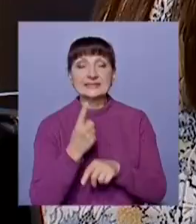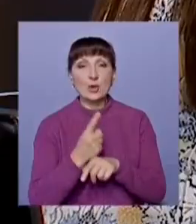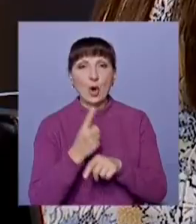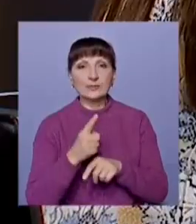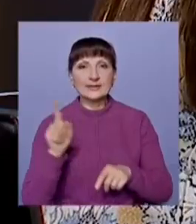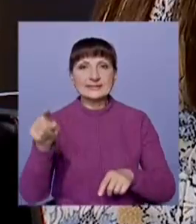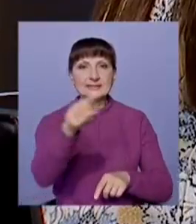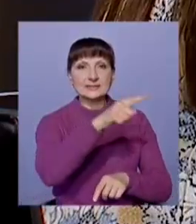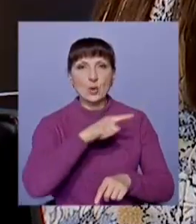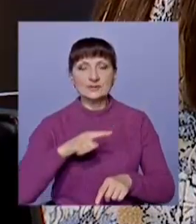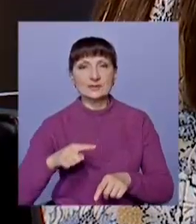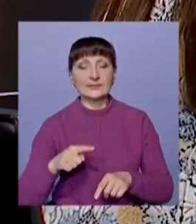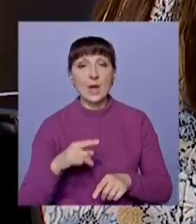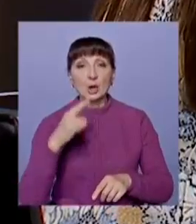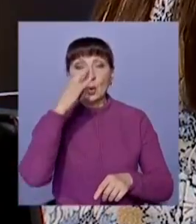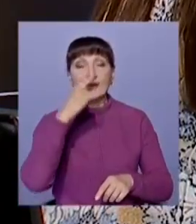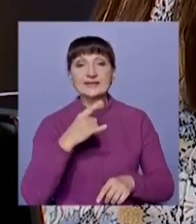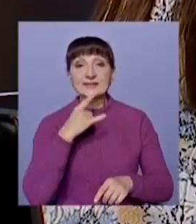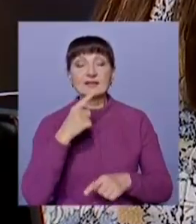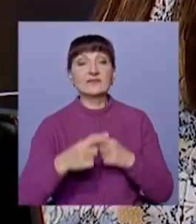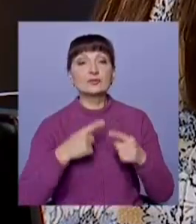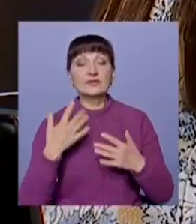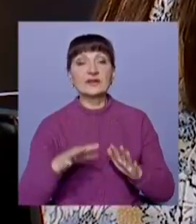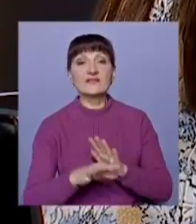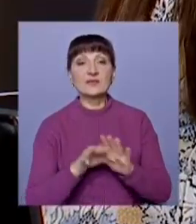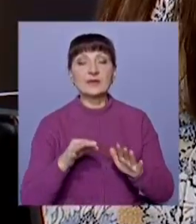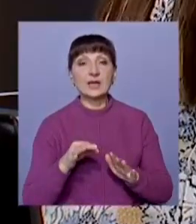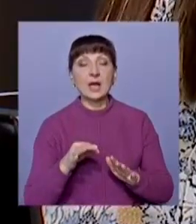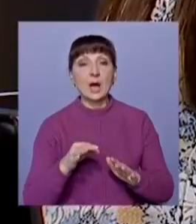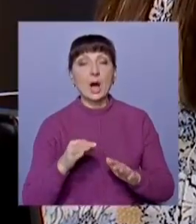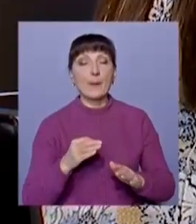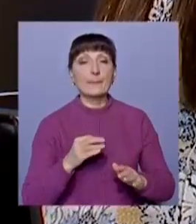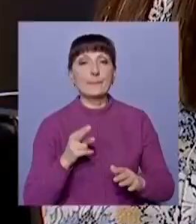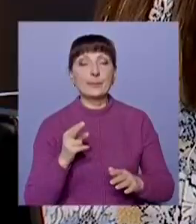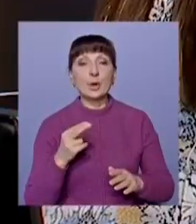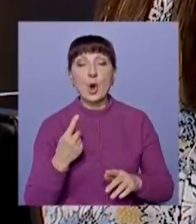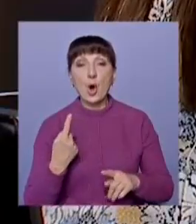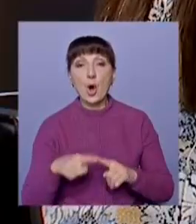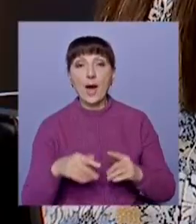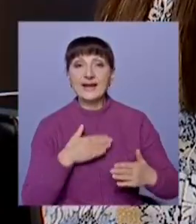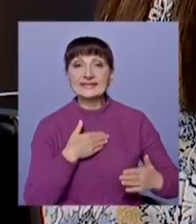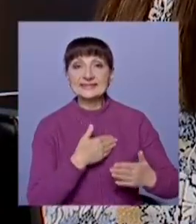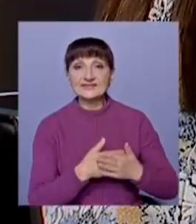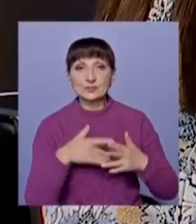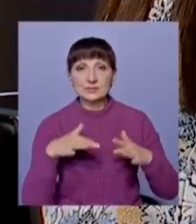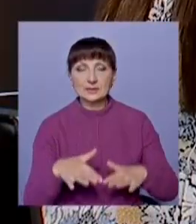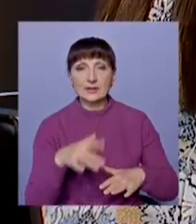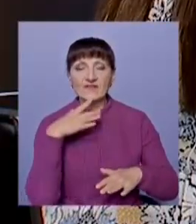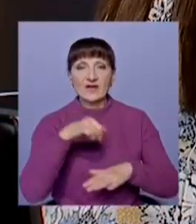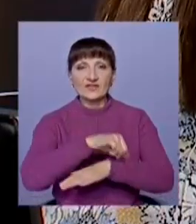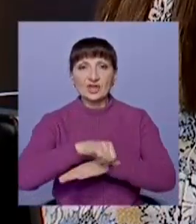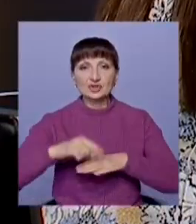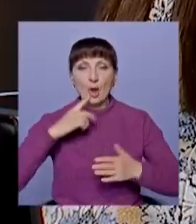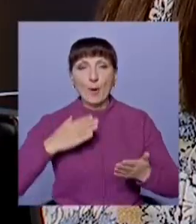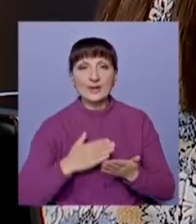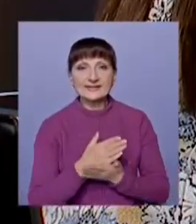термин. Но Казахстан, как вы уже отметили, выбрал, да, проактивную. И эта политика внешняя, она, наверное, заточена еще и на